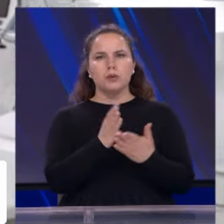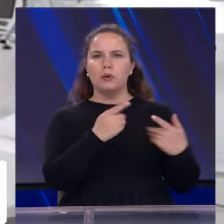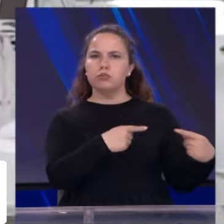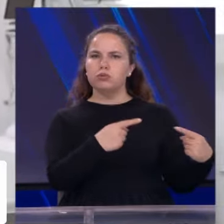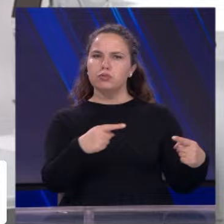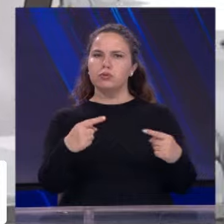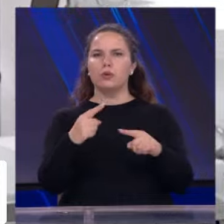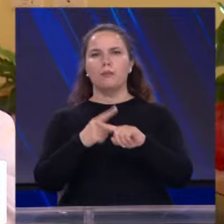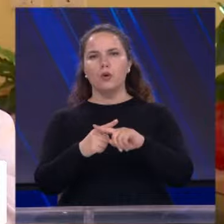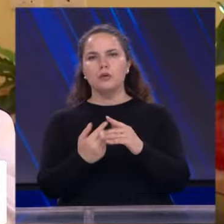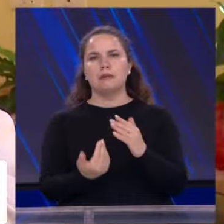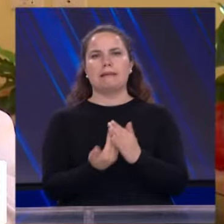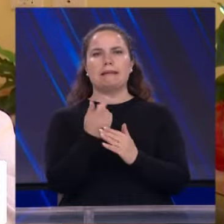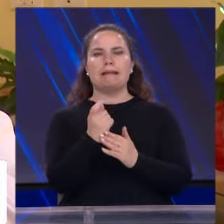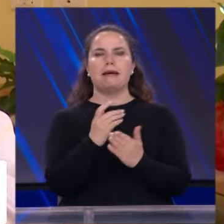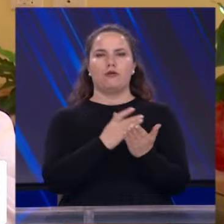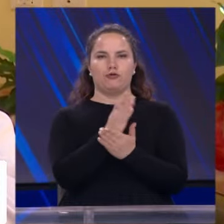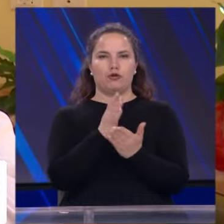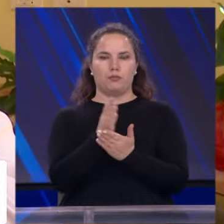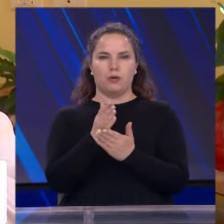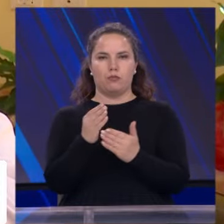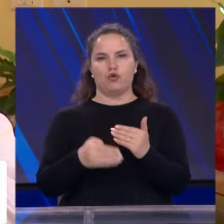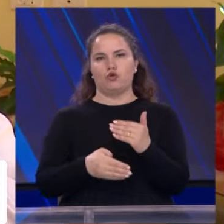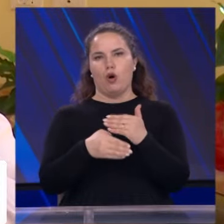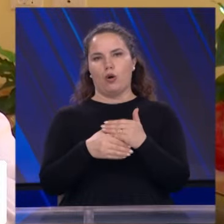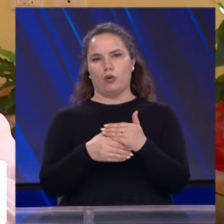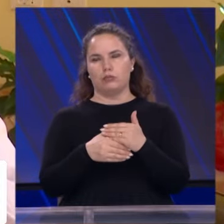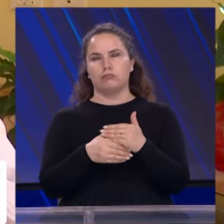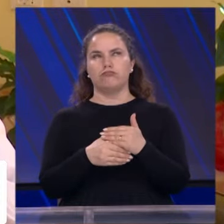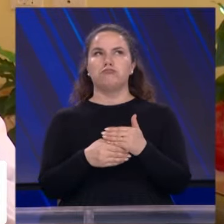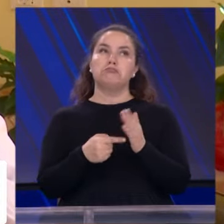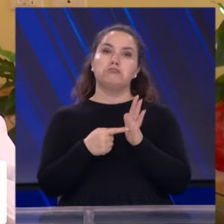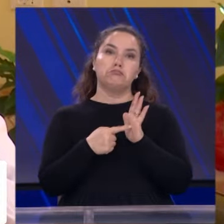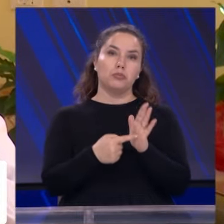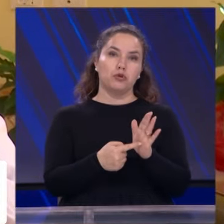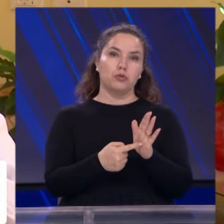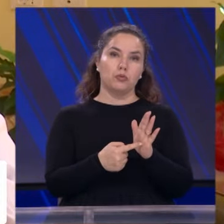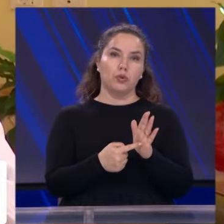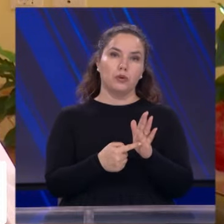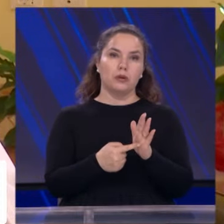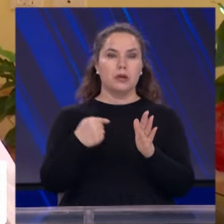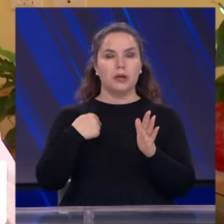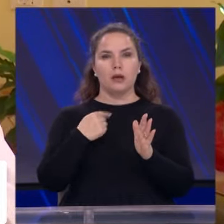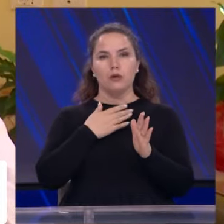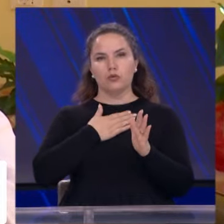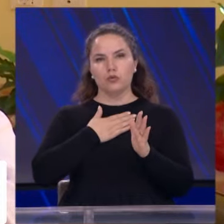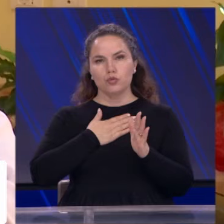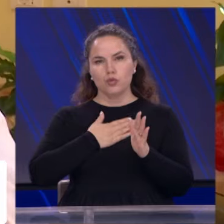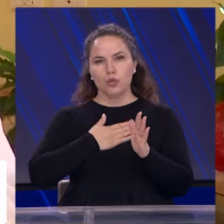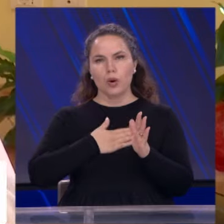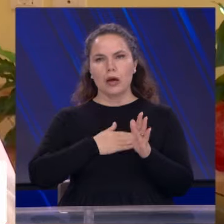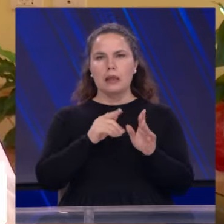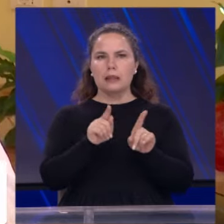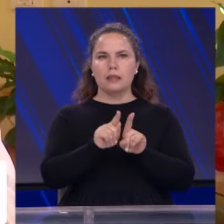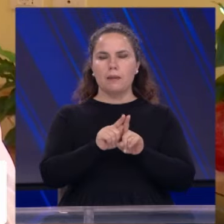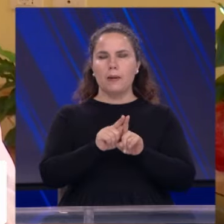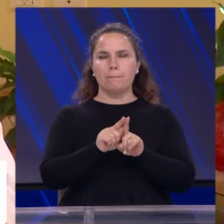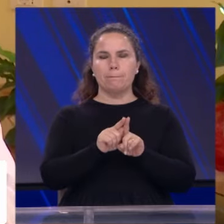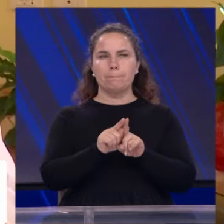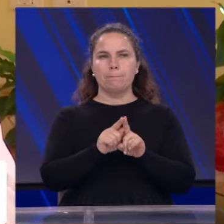reja. E kemi në letër për ta vënë në veprim apo në zbatim.